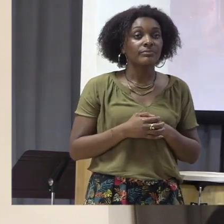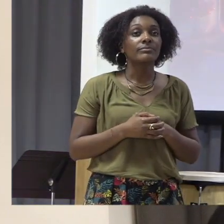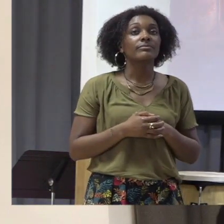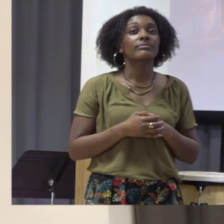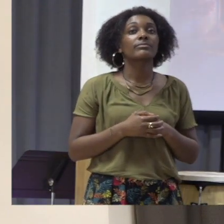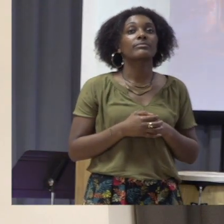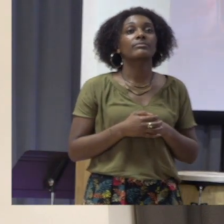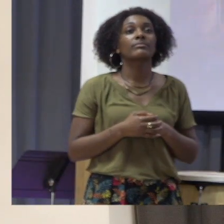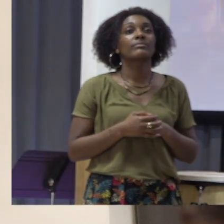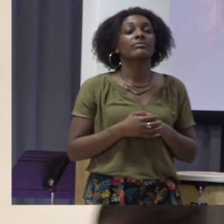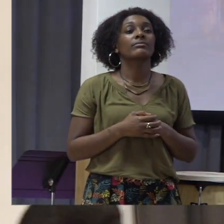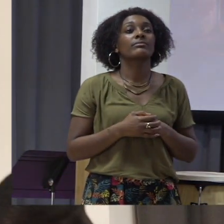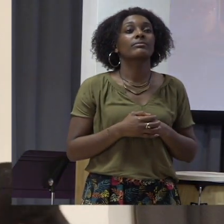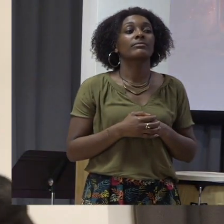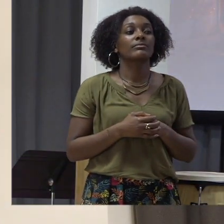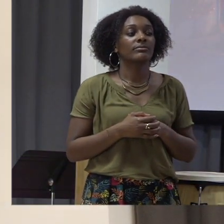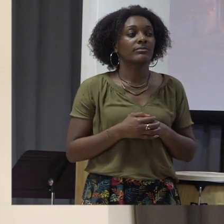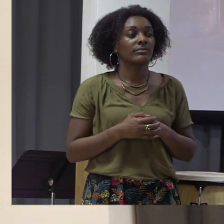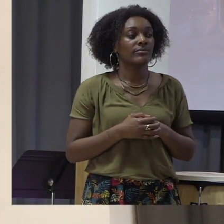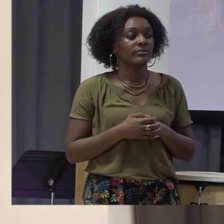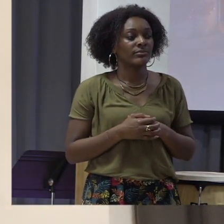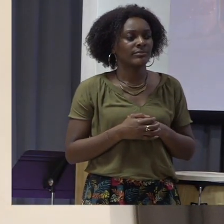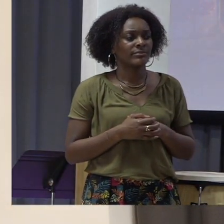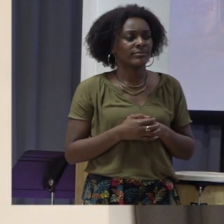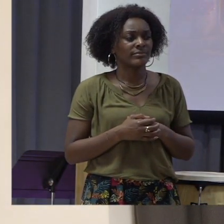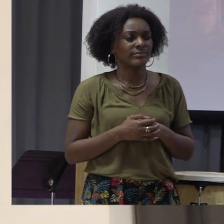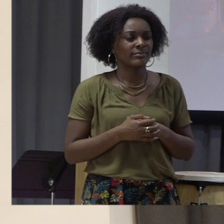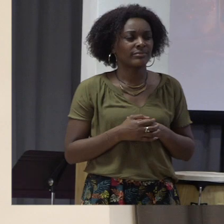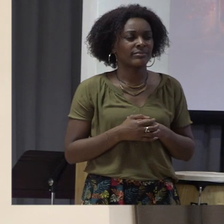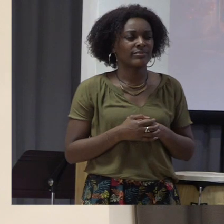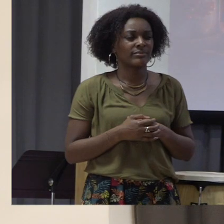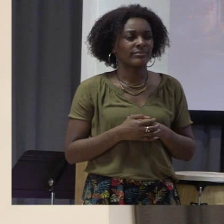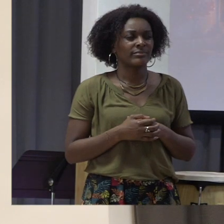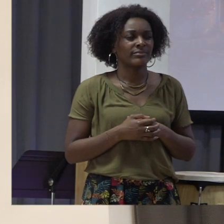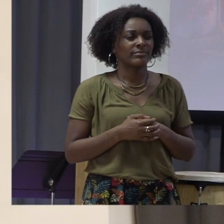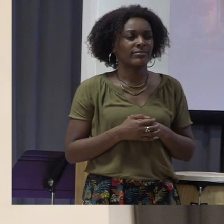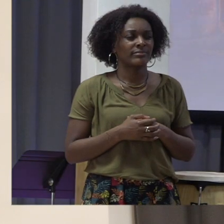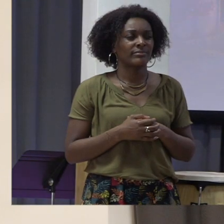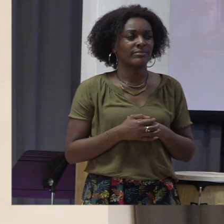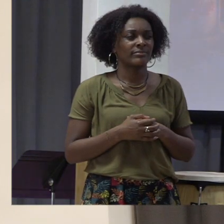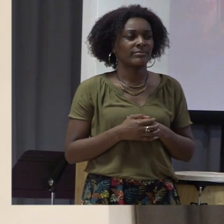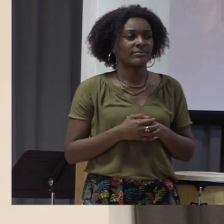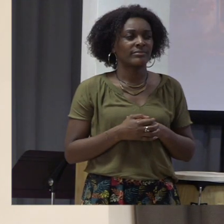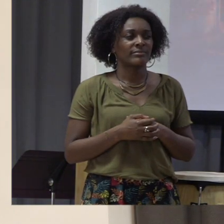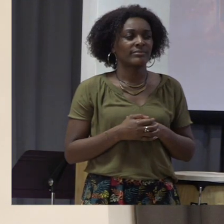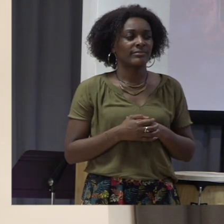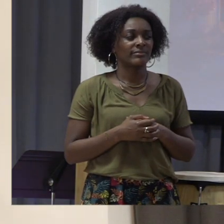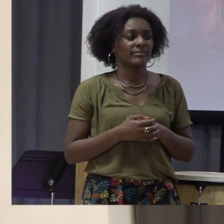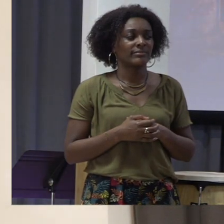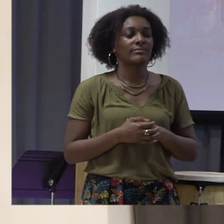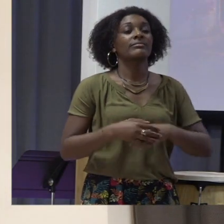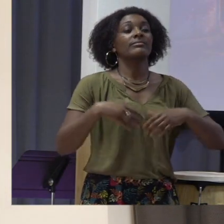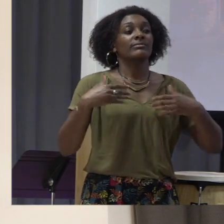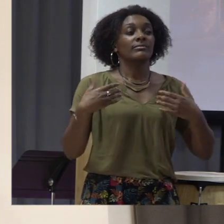de Jérémie, Jérémie 29. Nous lisons le verset 11, Jérémie 29, verset 11. Il